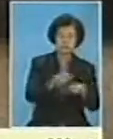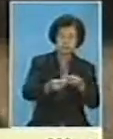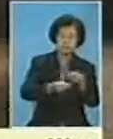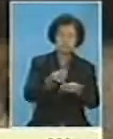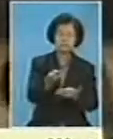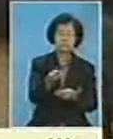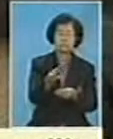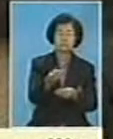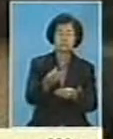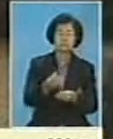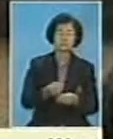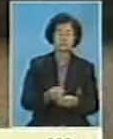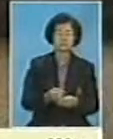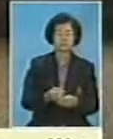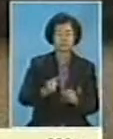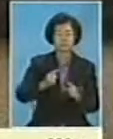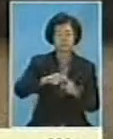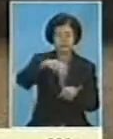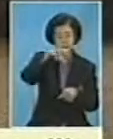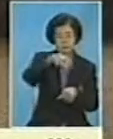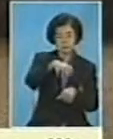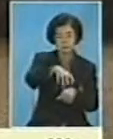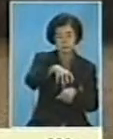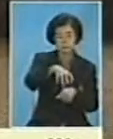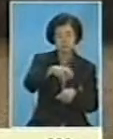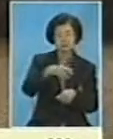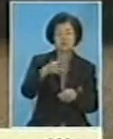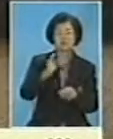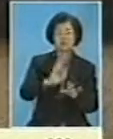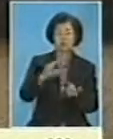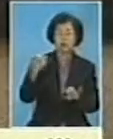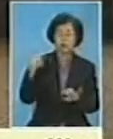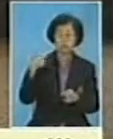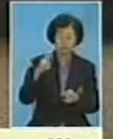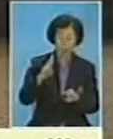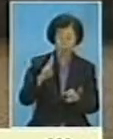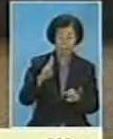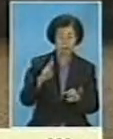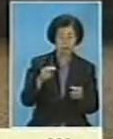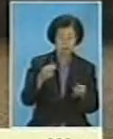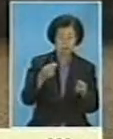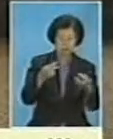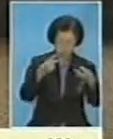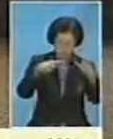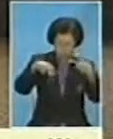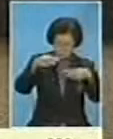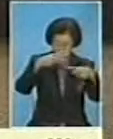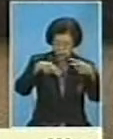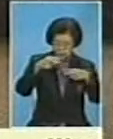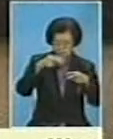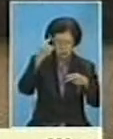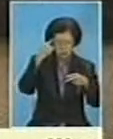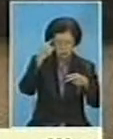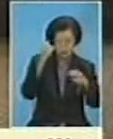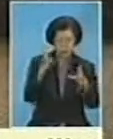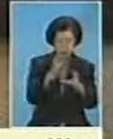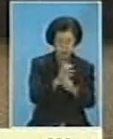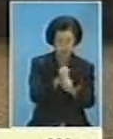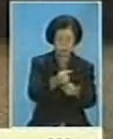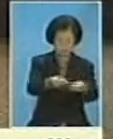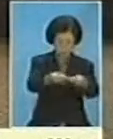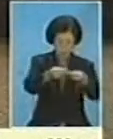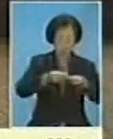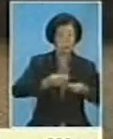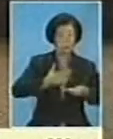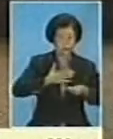าวที่หน่วยราชการได้พิจารณากลั่นกรองและสรุปนำเสนอขึ้นมาให้กับผ